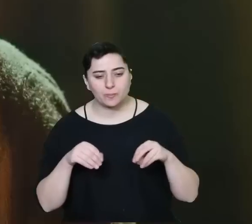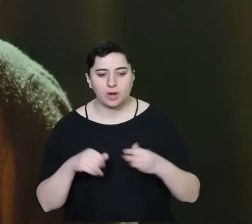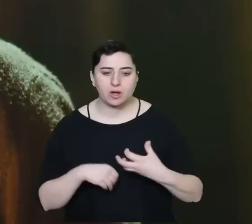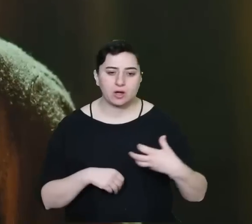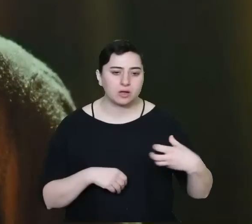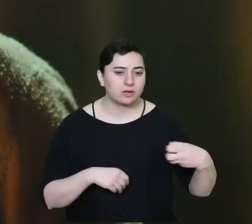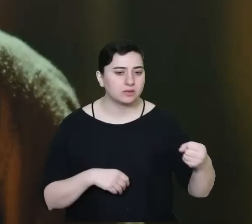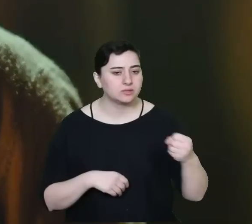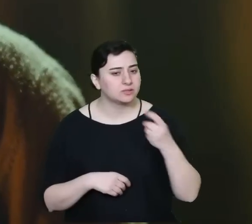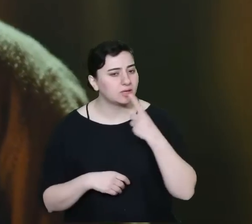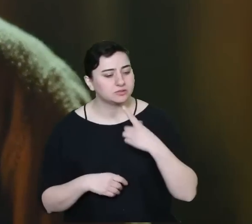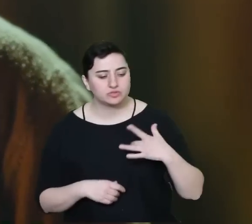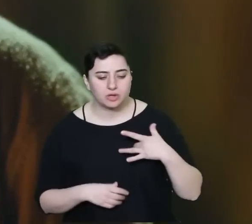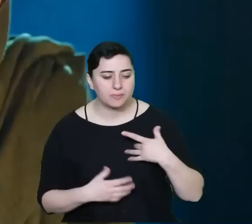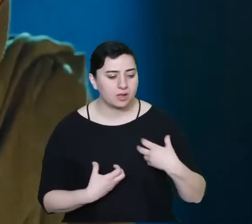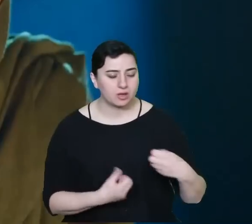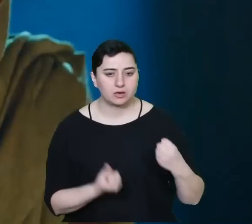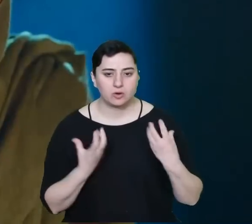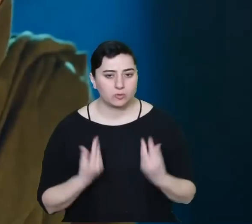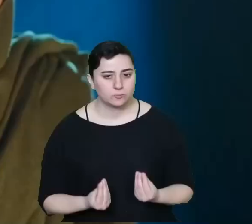Ağlanır tatlı canı,